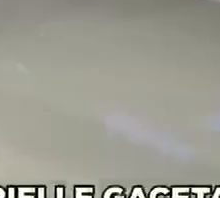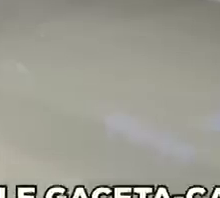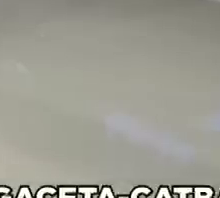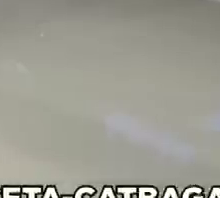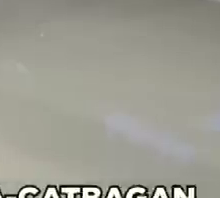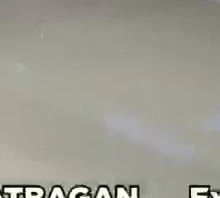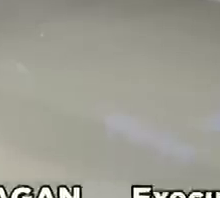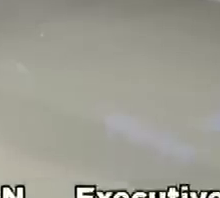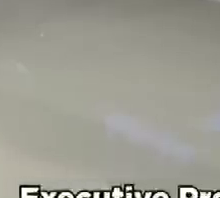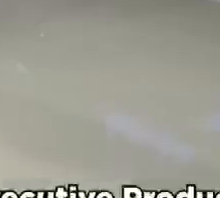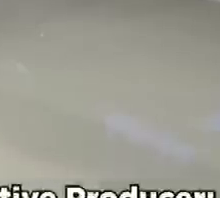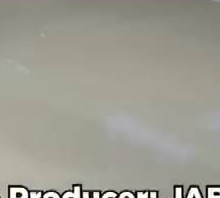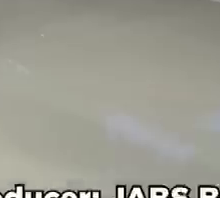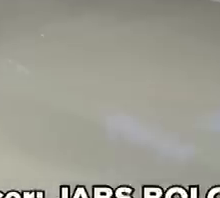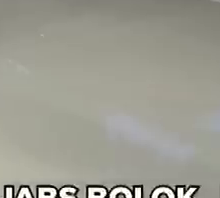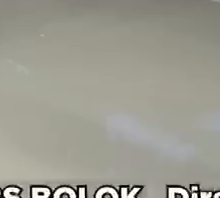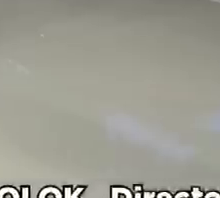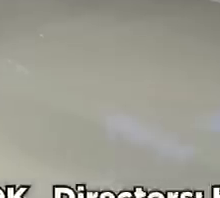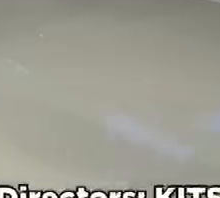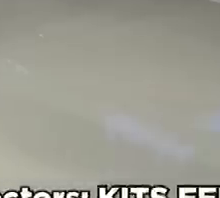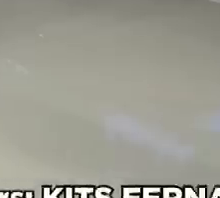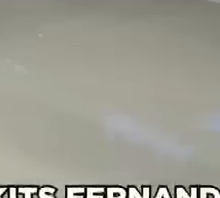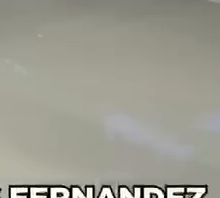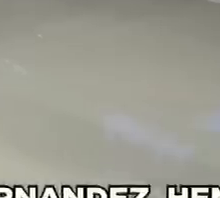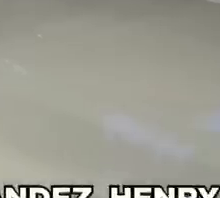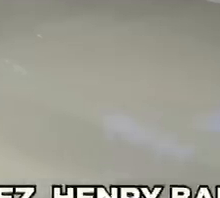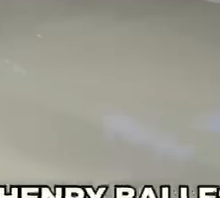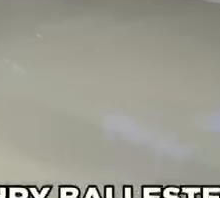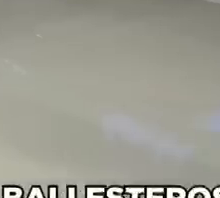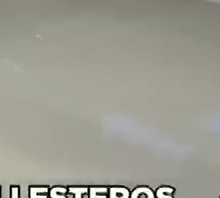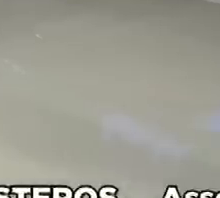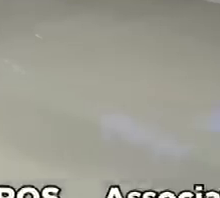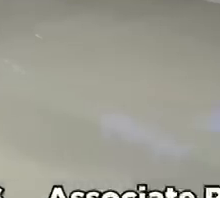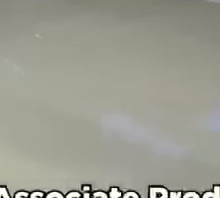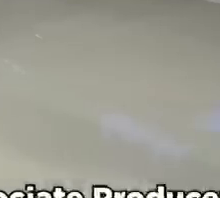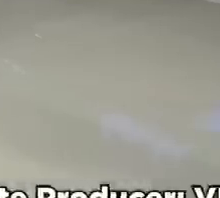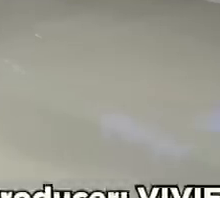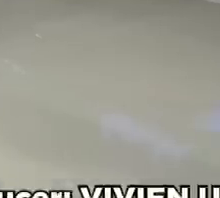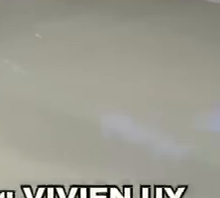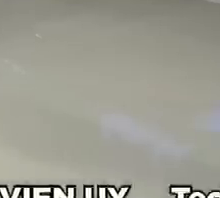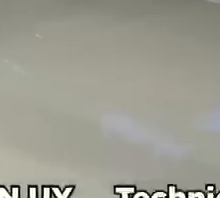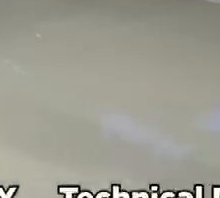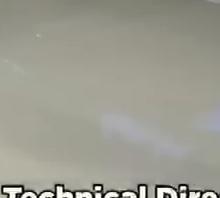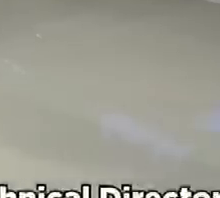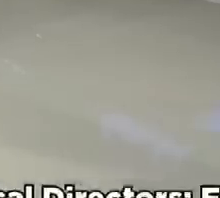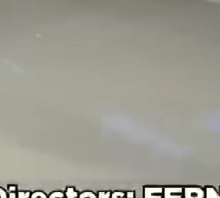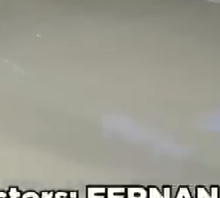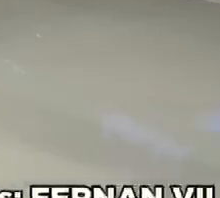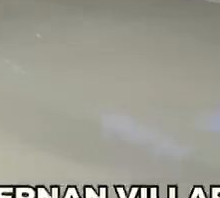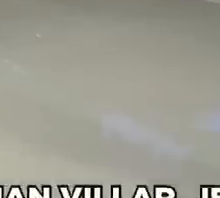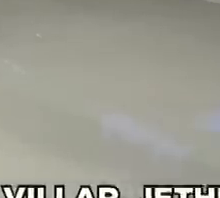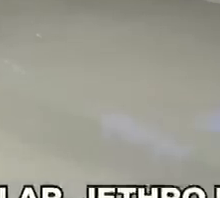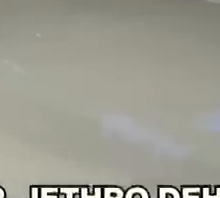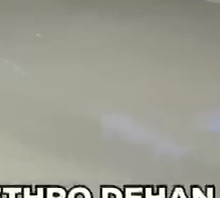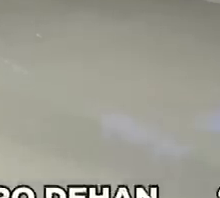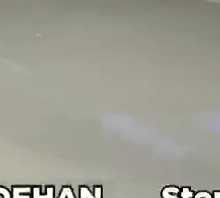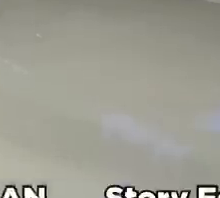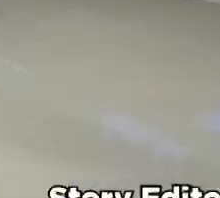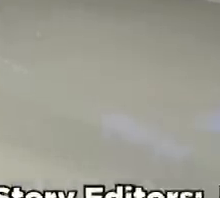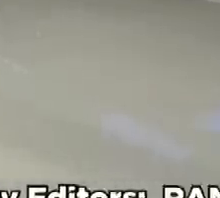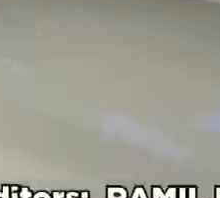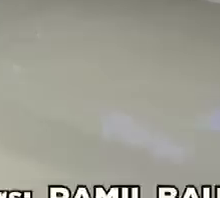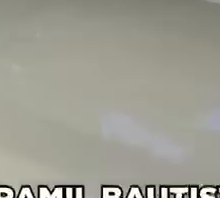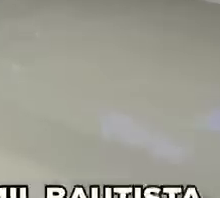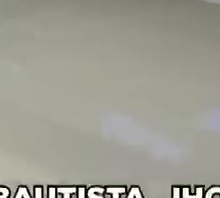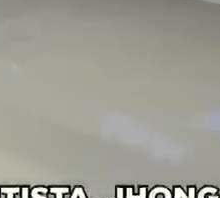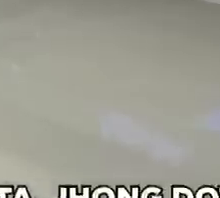balitang binantayan namin para sa inyo. Ako po si Karen Davila. Ako po si Bernadette Zambrano. Nandito po kami para sa inyo saan man